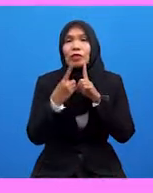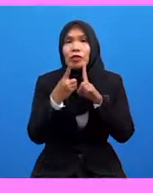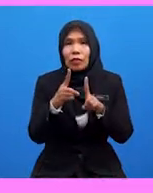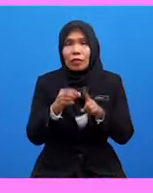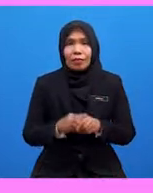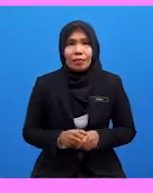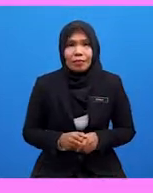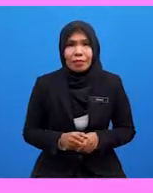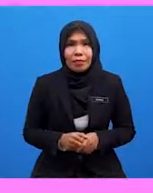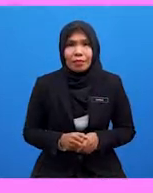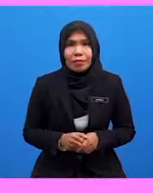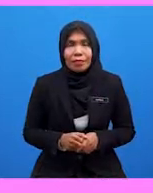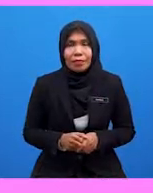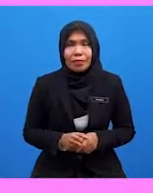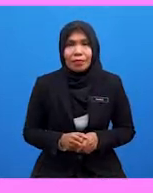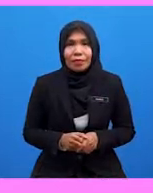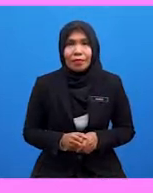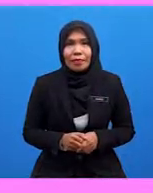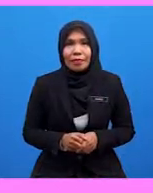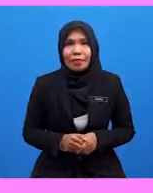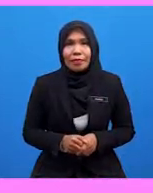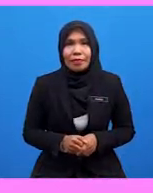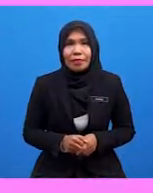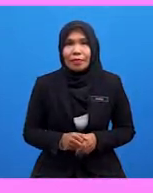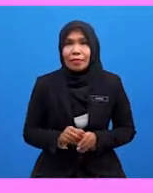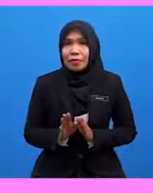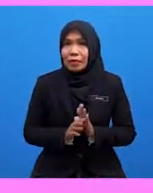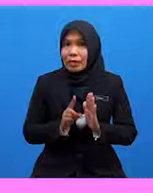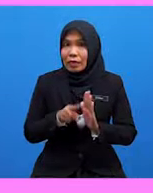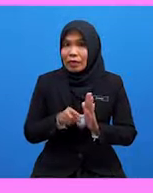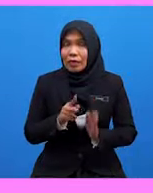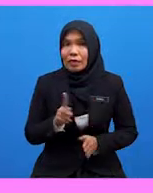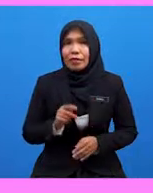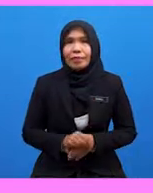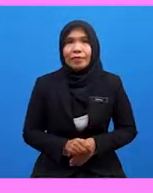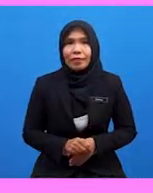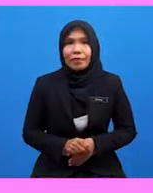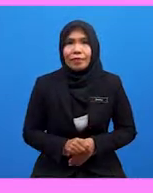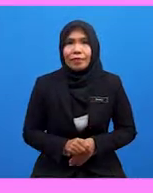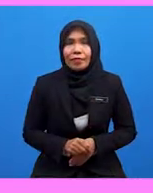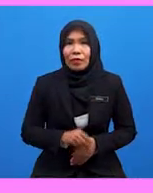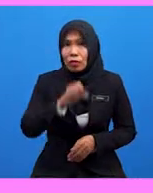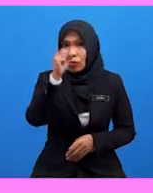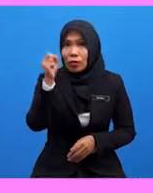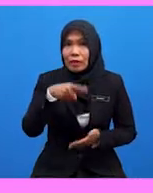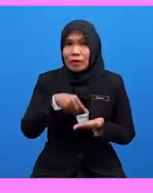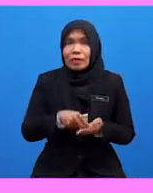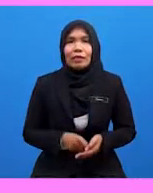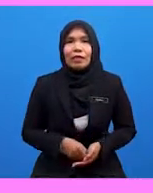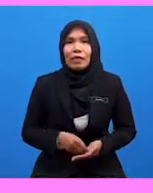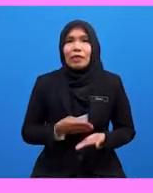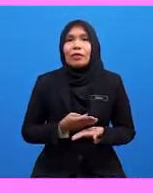kata penyambung ayat yang tertera. Berdasarkan peta konsep pada soalan struktur ini, cuba